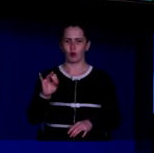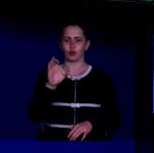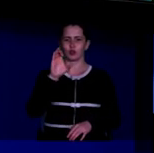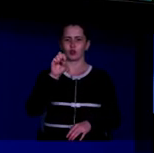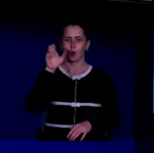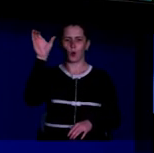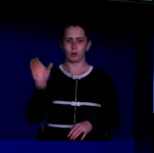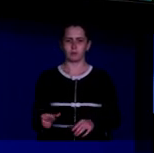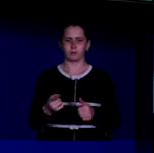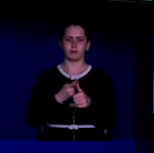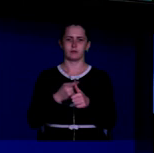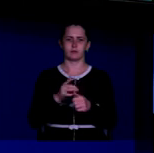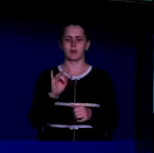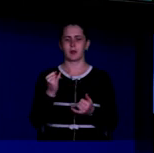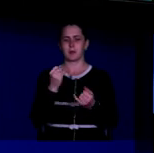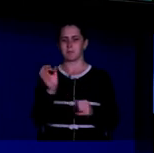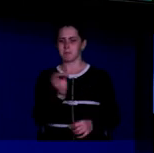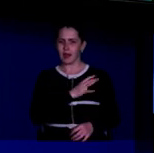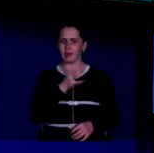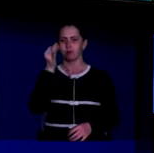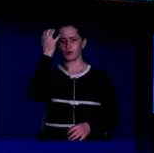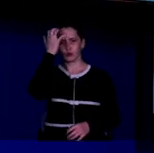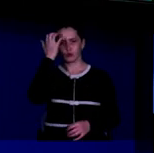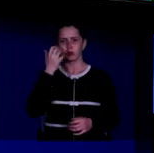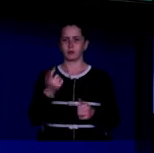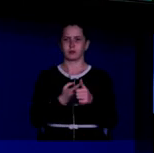полосками, белыми и черными.